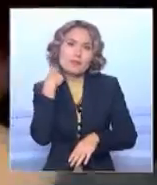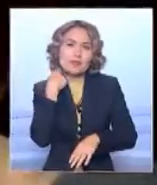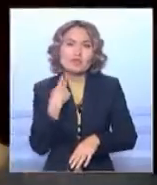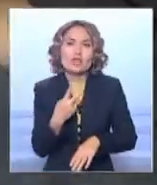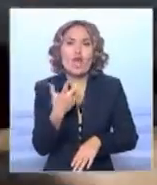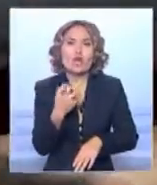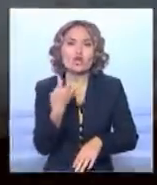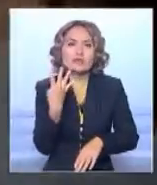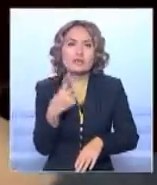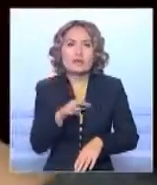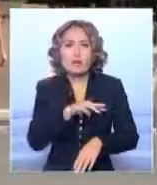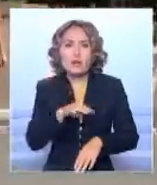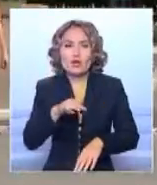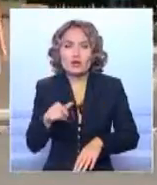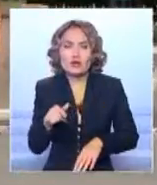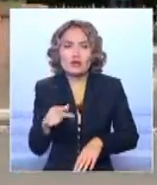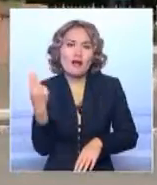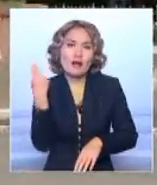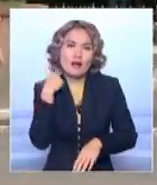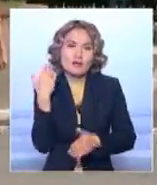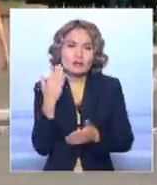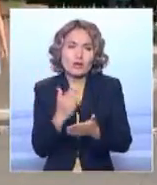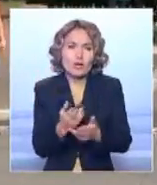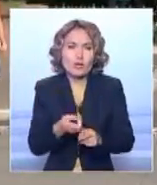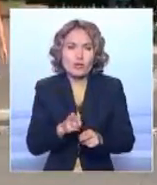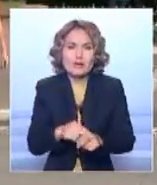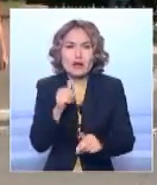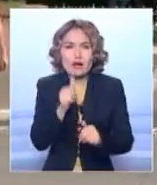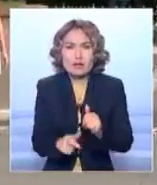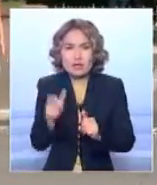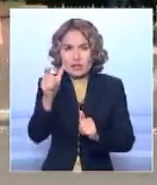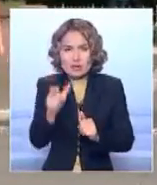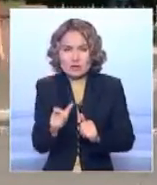теңге. Қазанның 15-сіне дейін қарыздың біразы өтелуі тиіс.